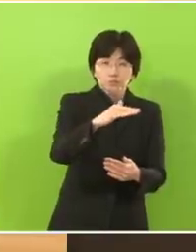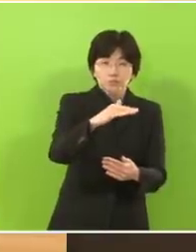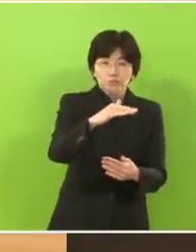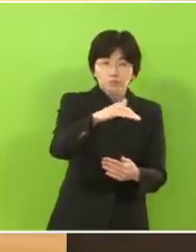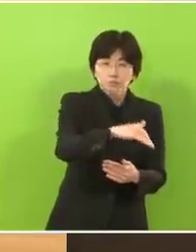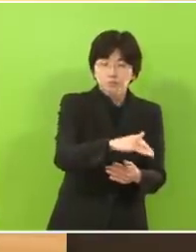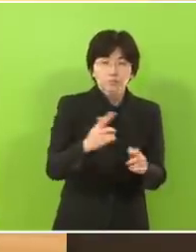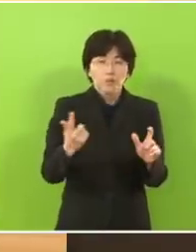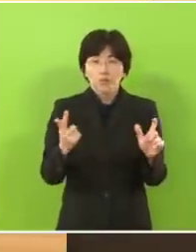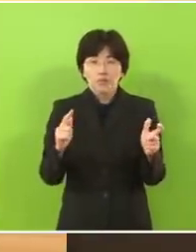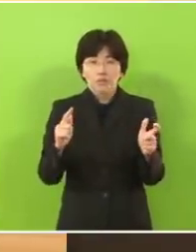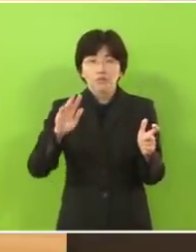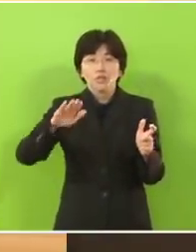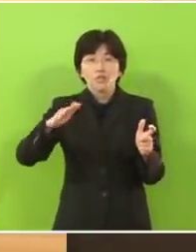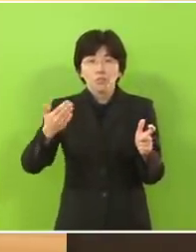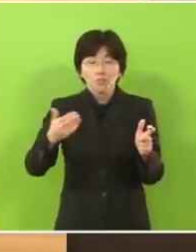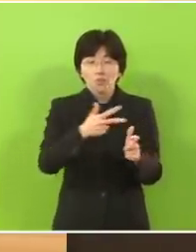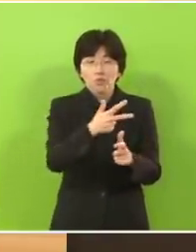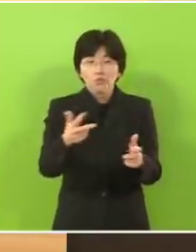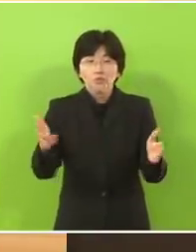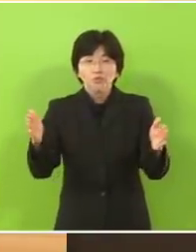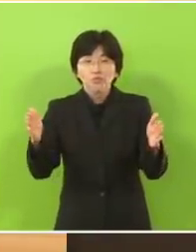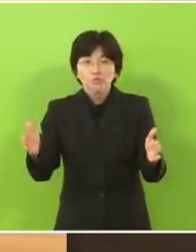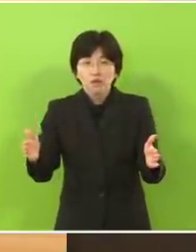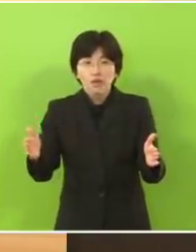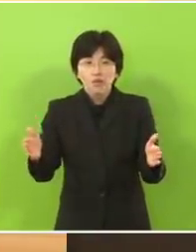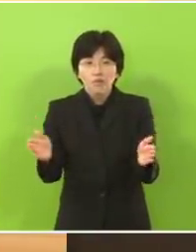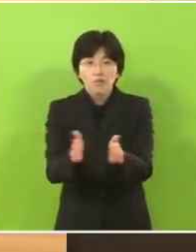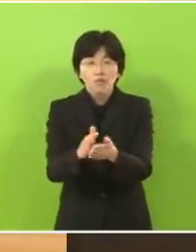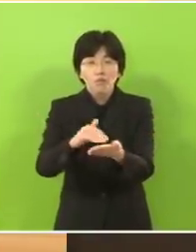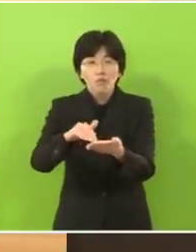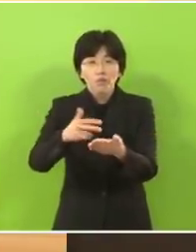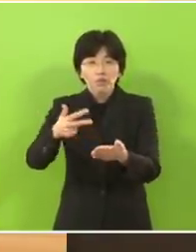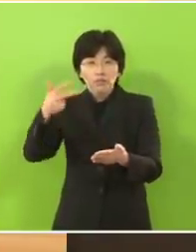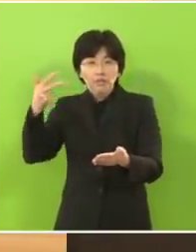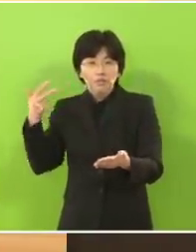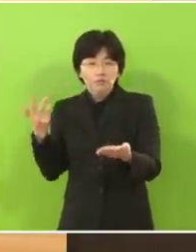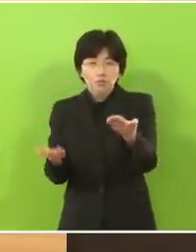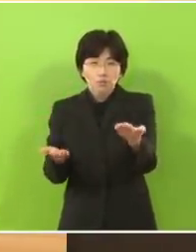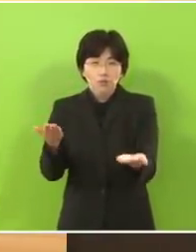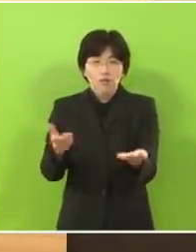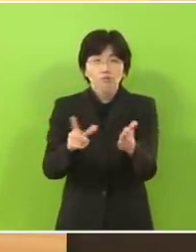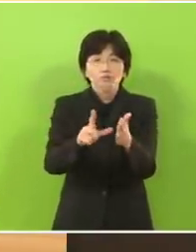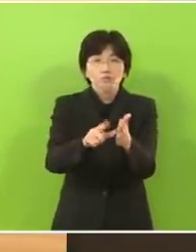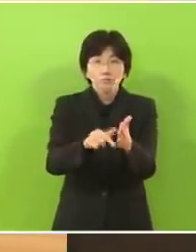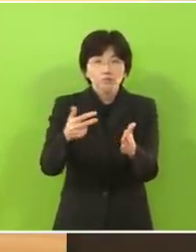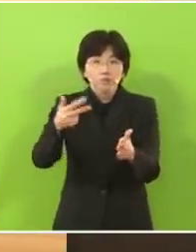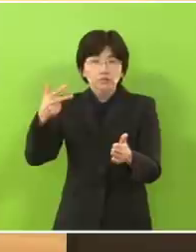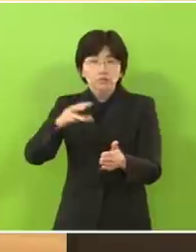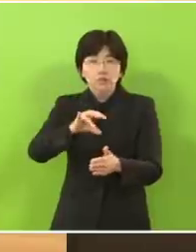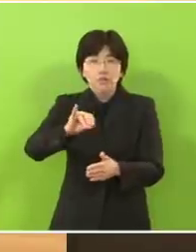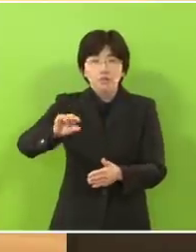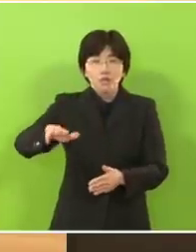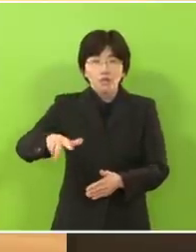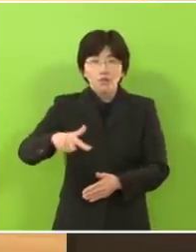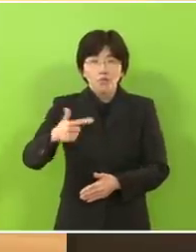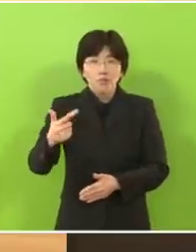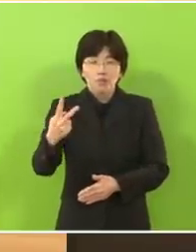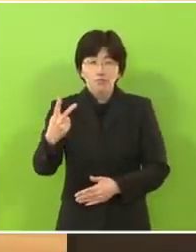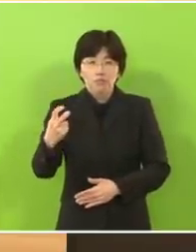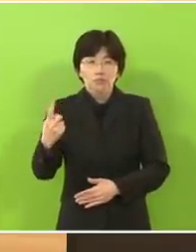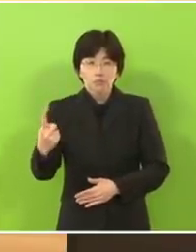も1週間この一週間の合計先週と比較しますと先週は1621